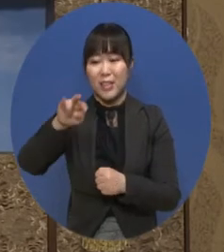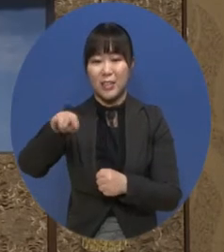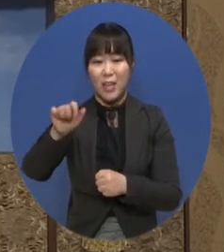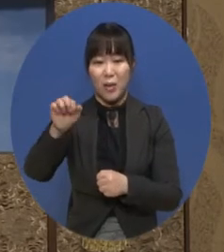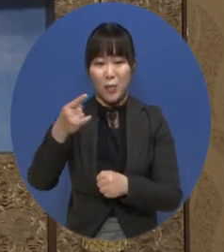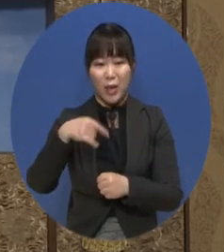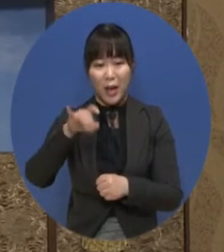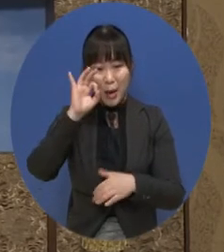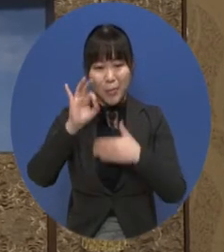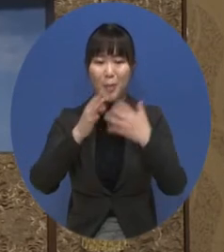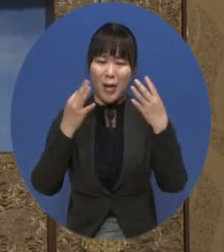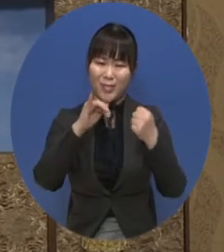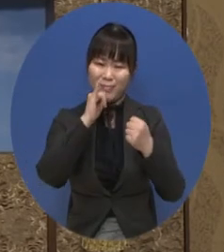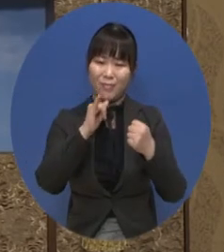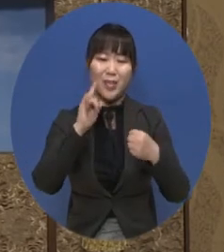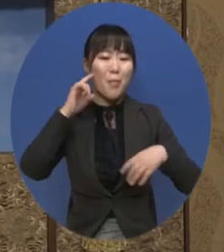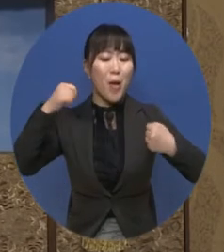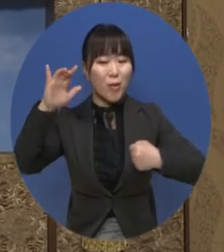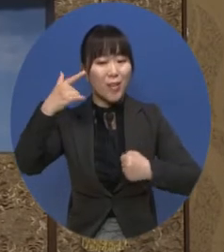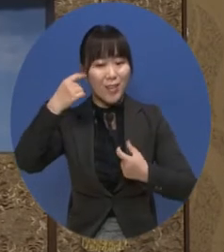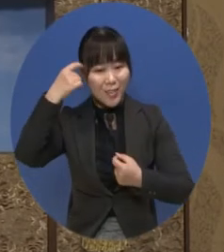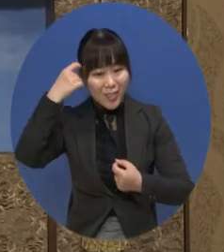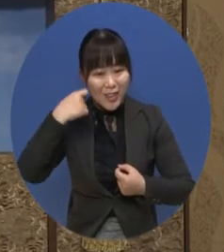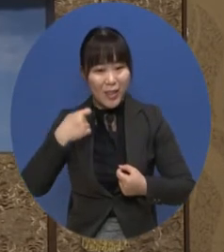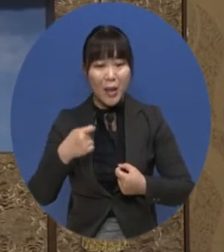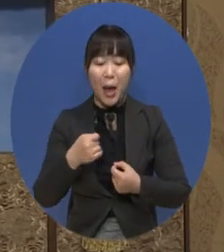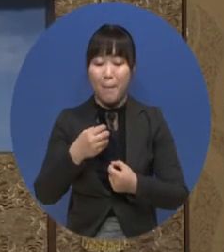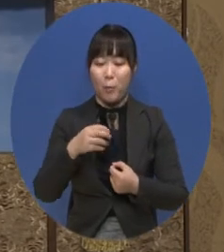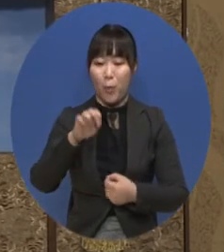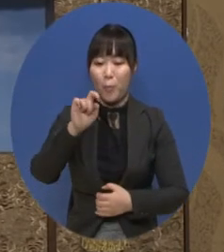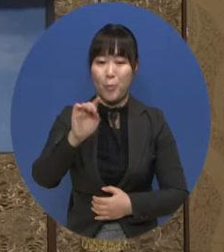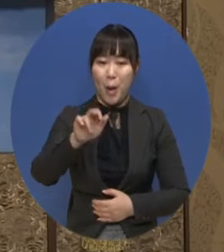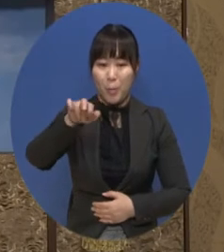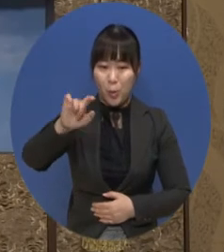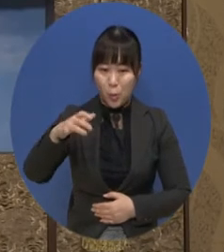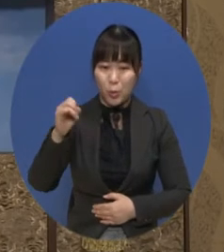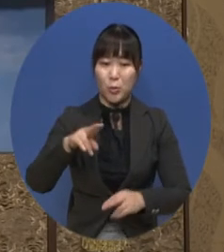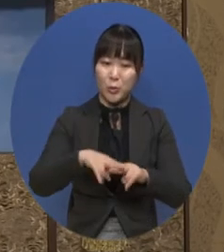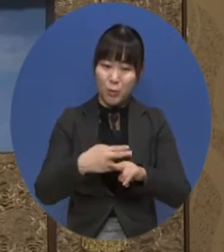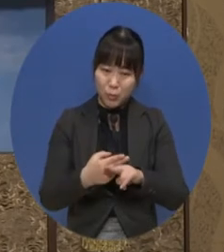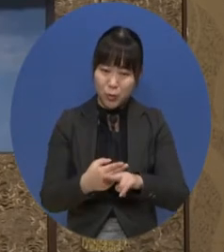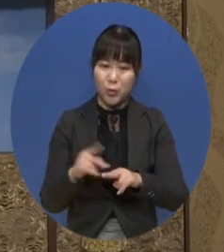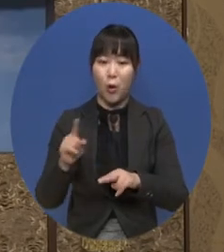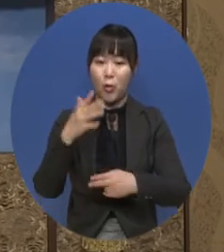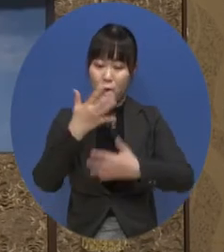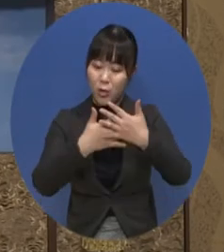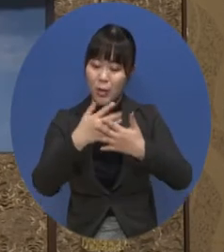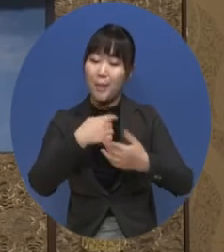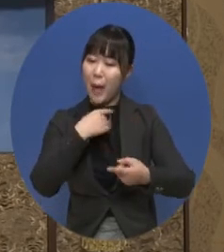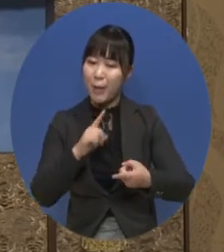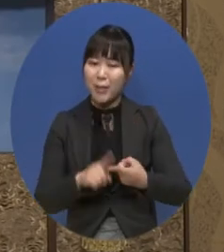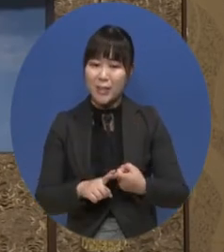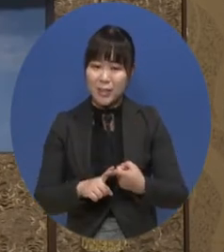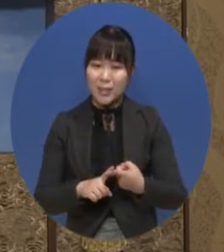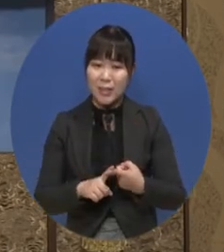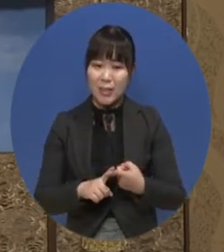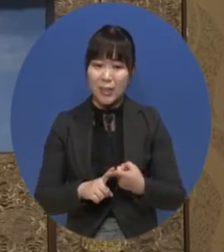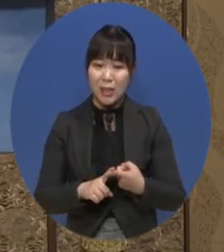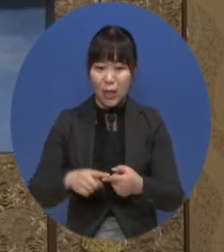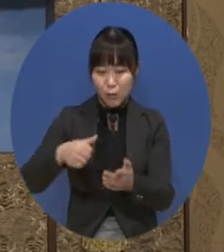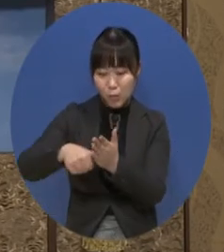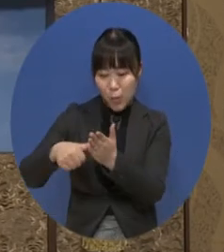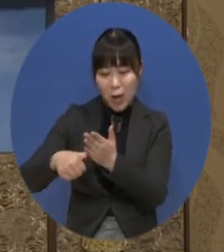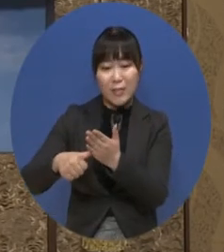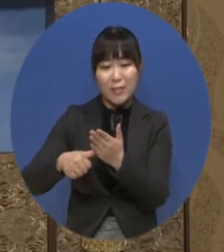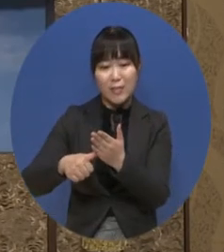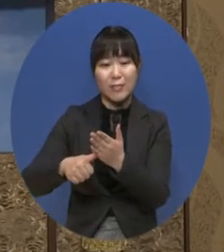배우가 따고. 된 기분이셨겠어요. 그쵸. 거기 이제 팝콘도 나눠주고 그리고 선물도 드리고 그리고 어떤 영상이 자기는 마음에 드는지 이렇게 투표도 하고